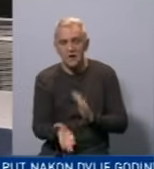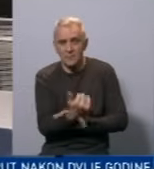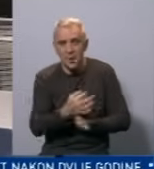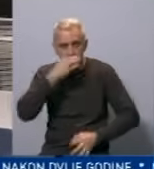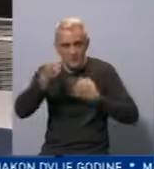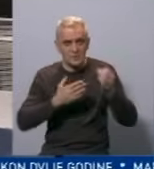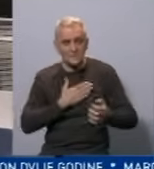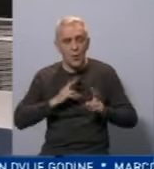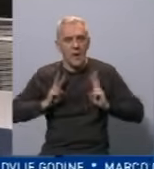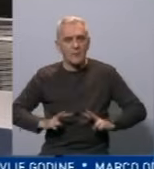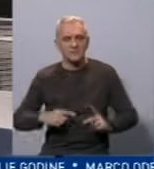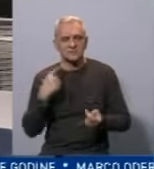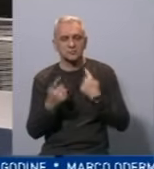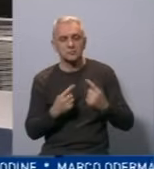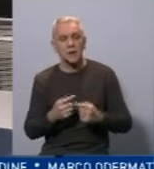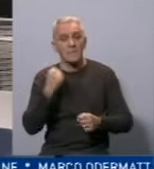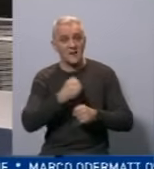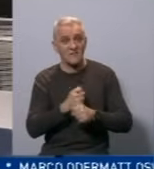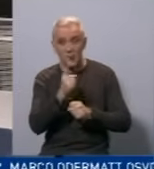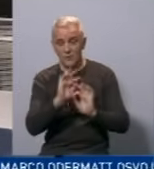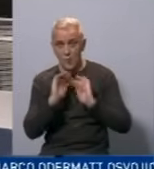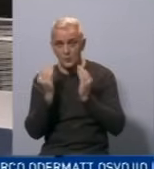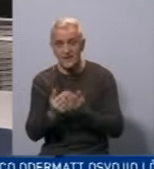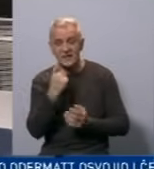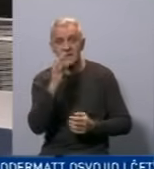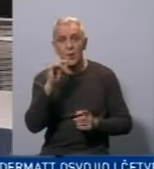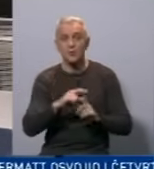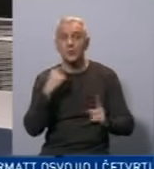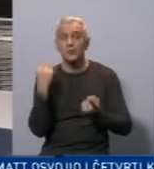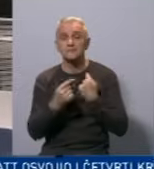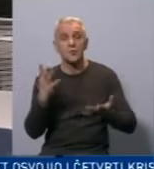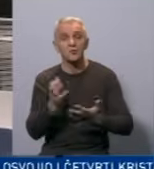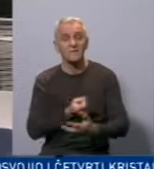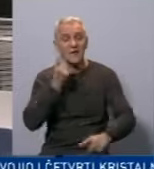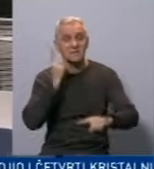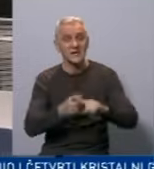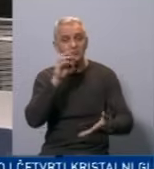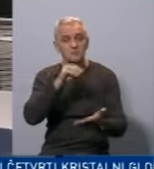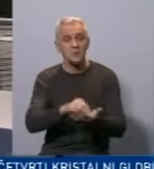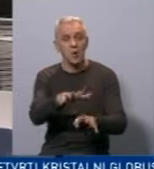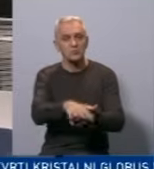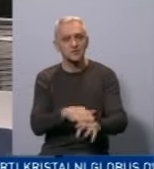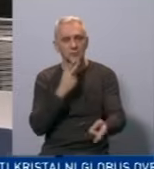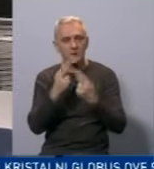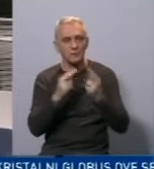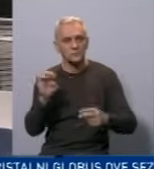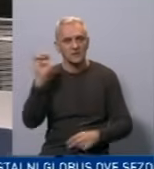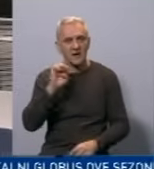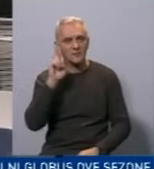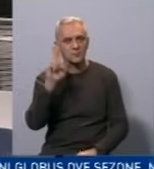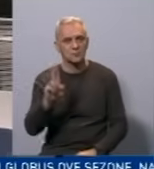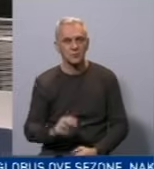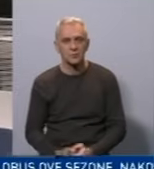svog imovinskog stanja. Uspostava ovog odjela jedan je od uslova za dobijanje tačnog datuma početka pregovora